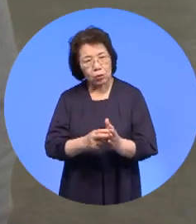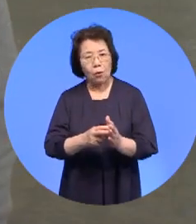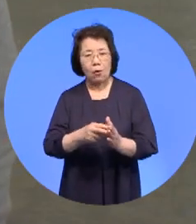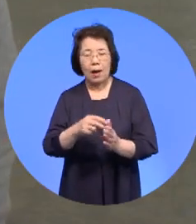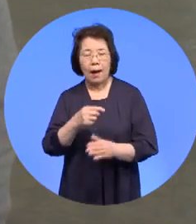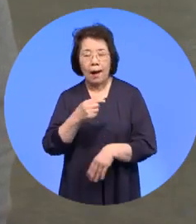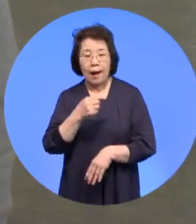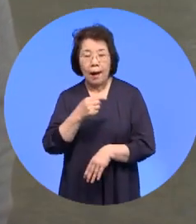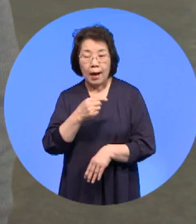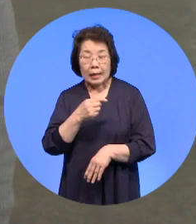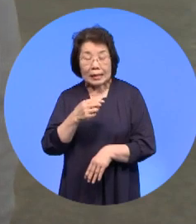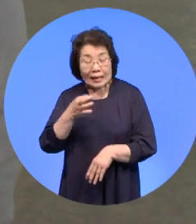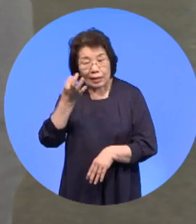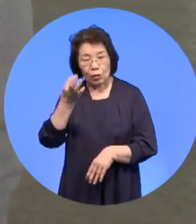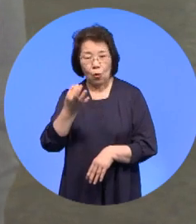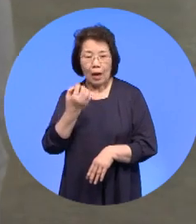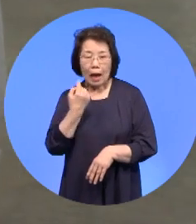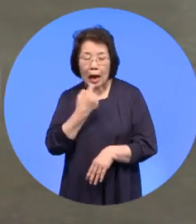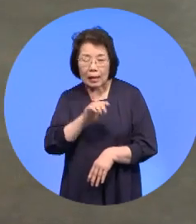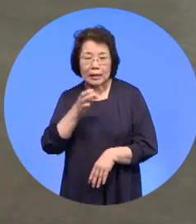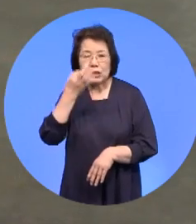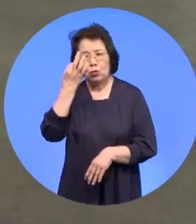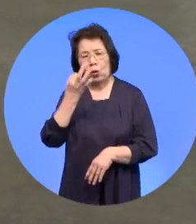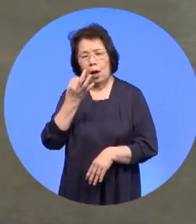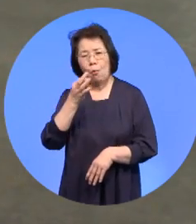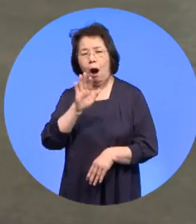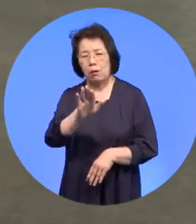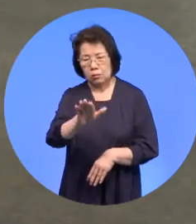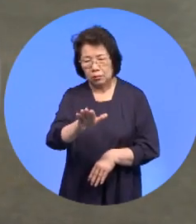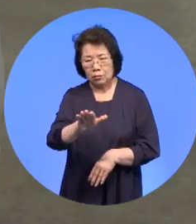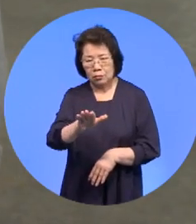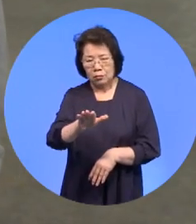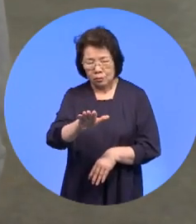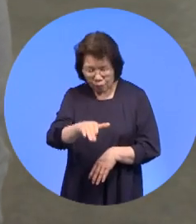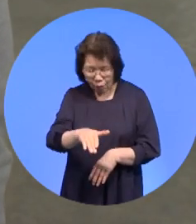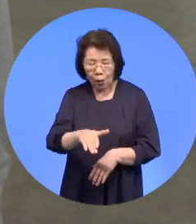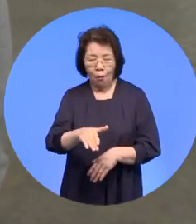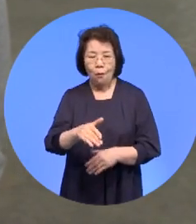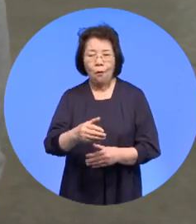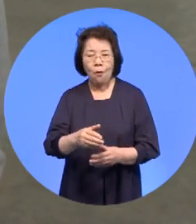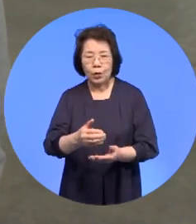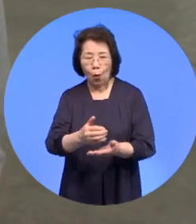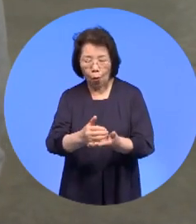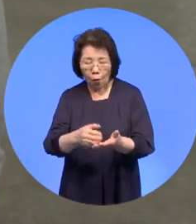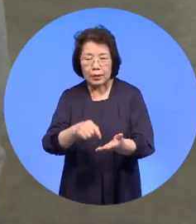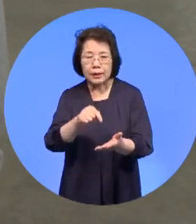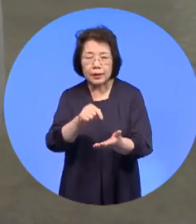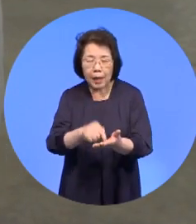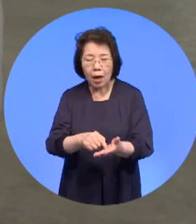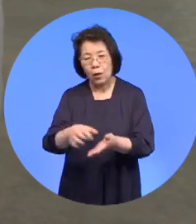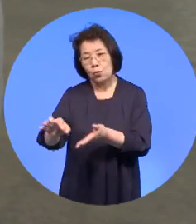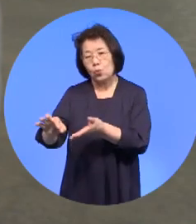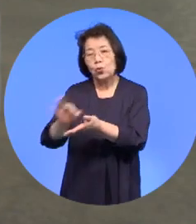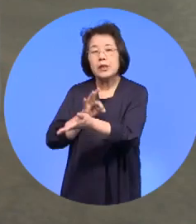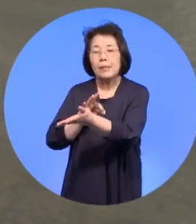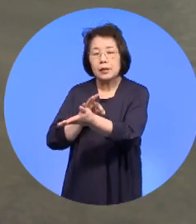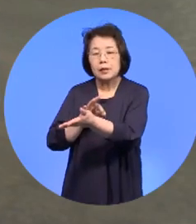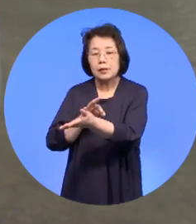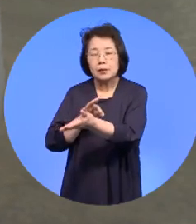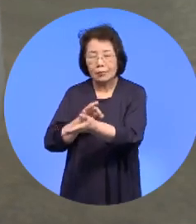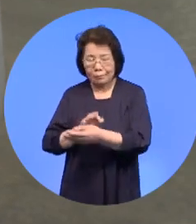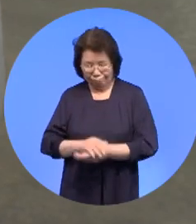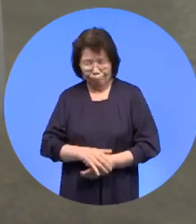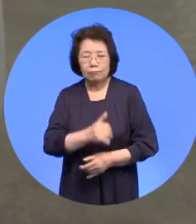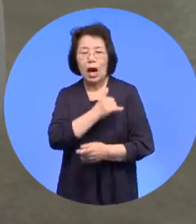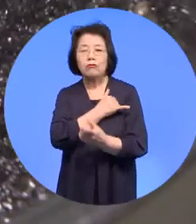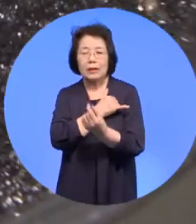にはね金とか銀とああああそれを抑えてるんでボヤ育ちの誰か傷を下さいっa これもね売却しアートランはいそれを役